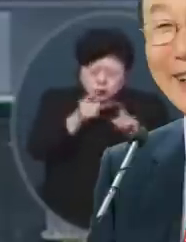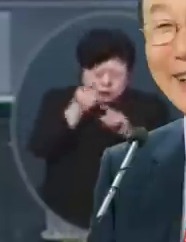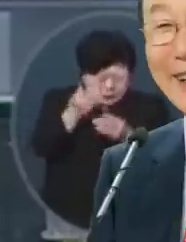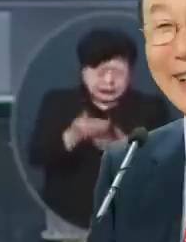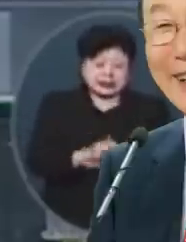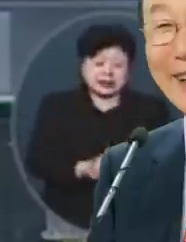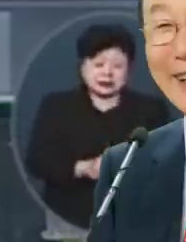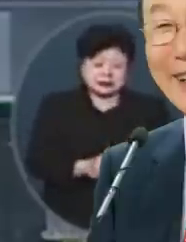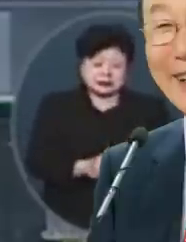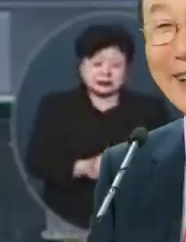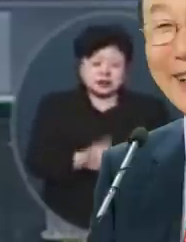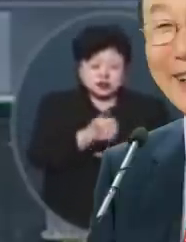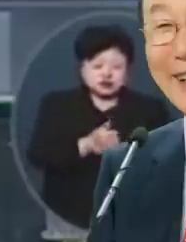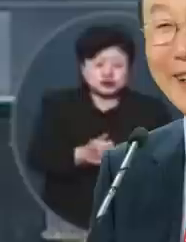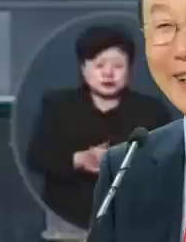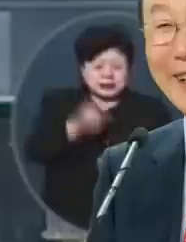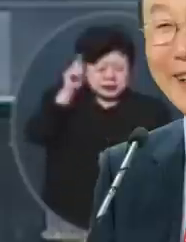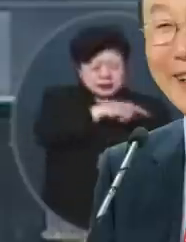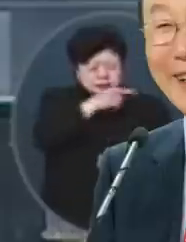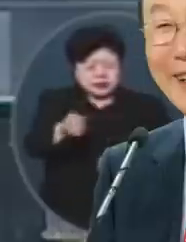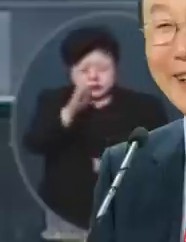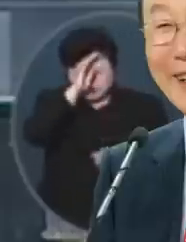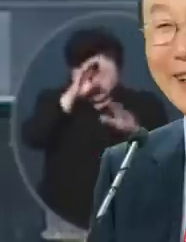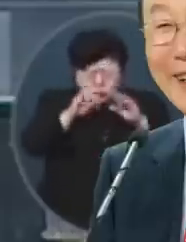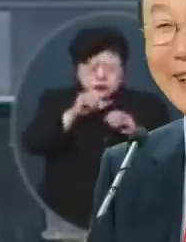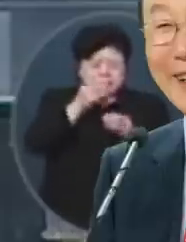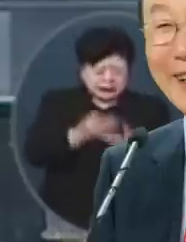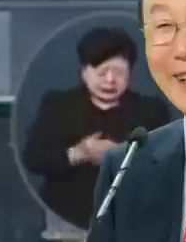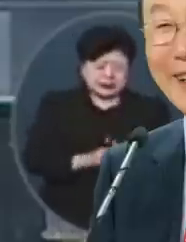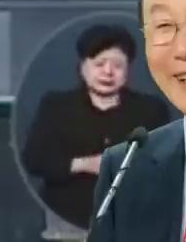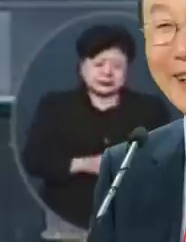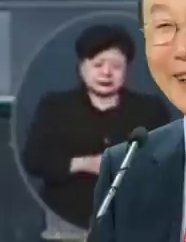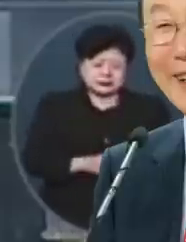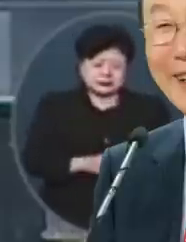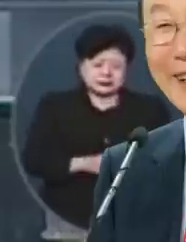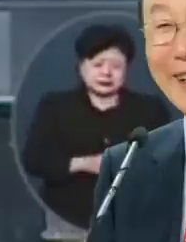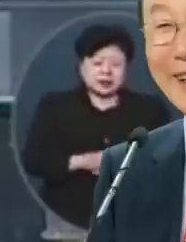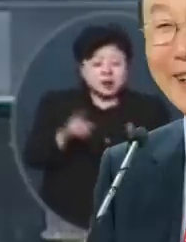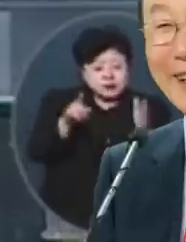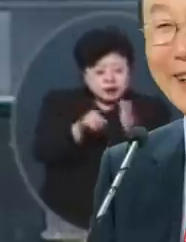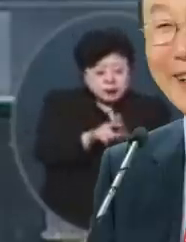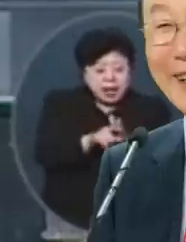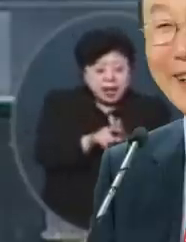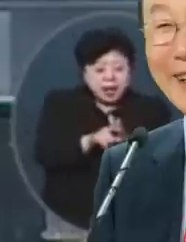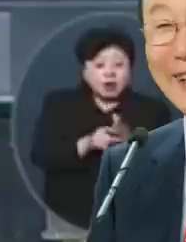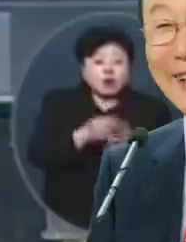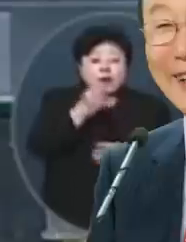입었다. 제가 채찍에 맞음으로 너는 나음을 입었다. 믿음의